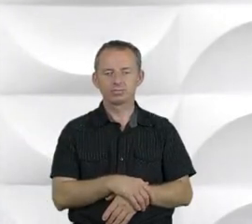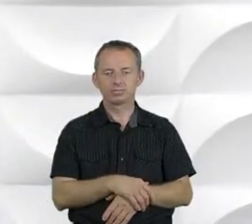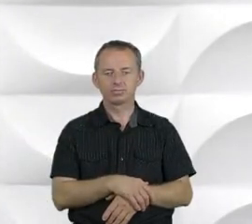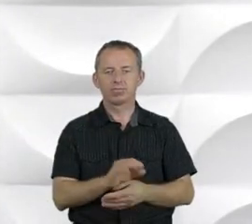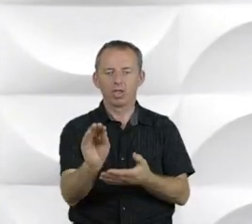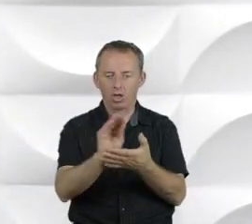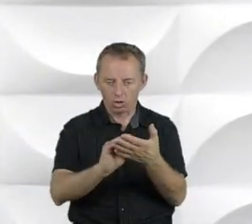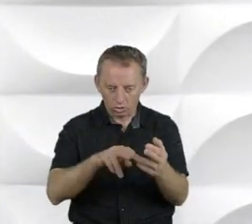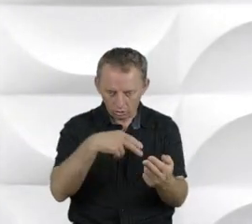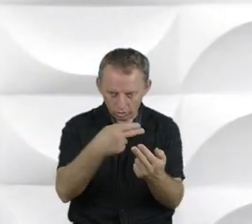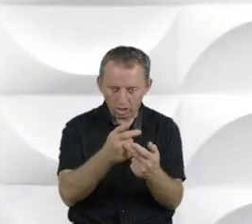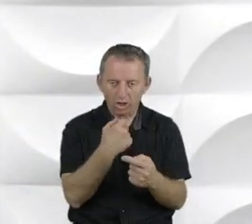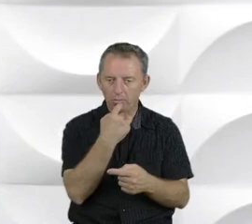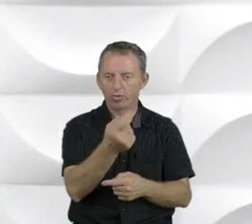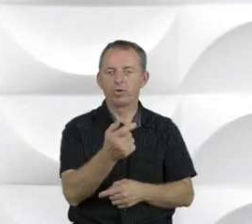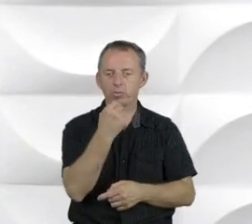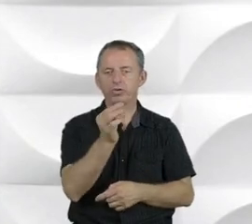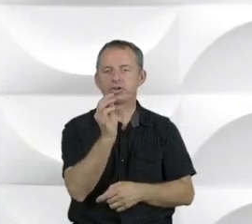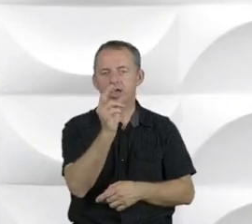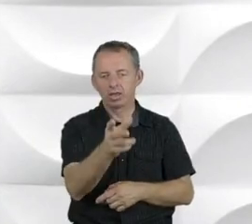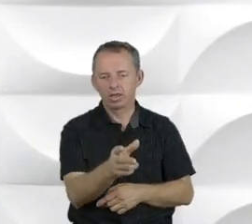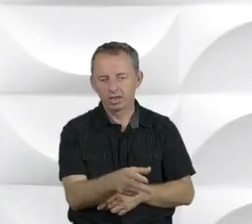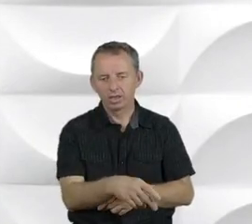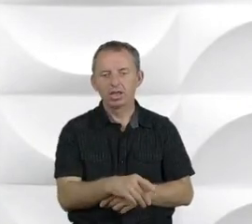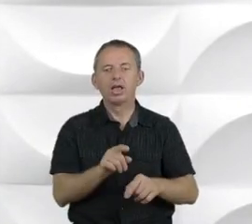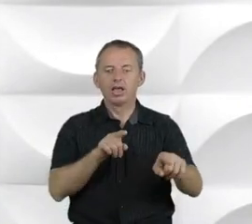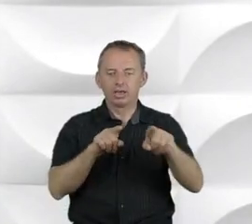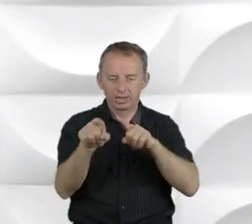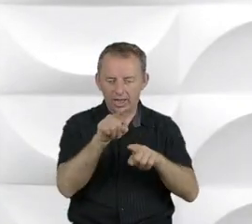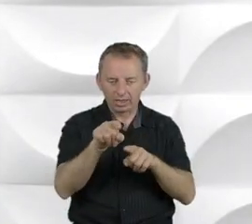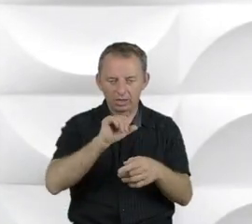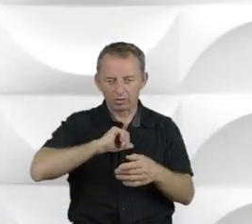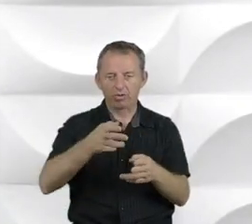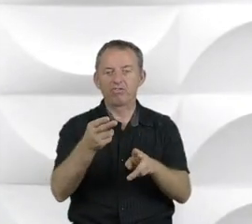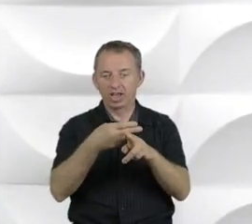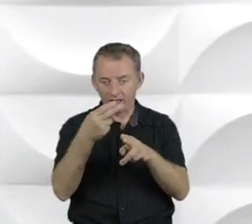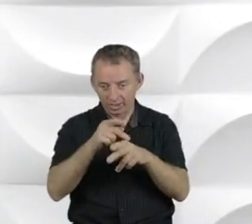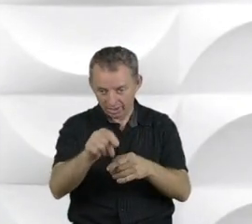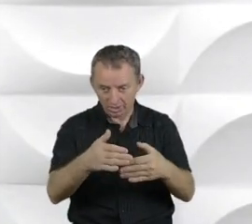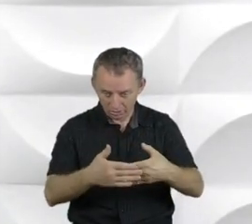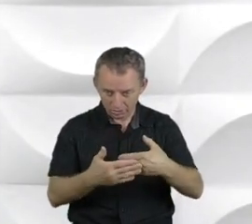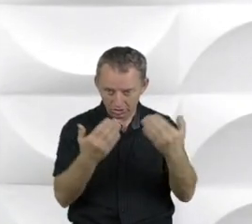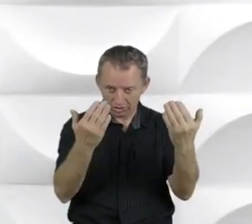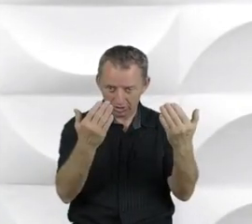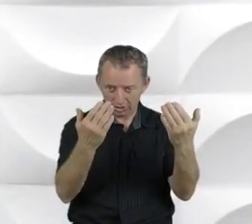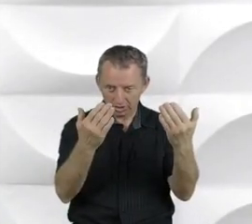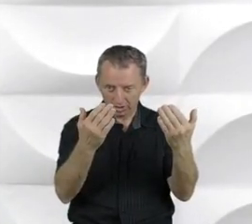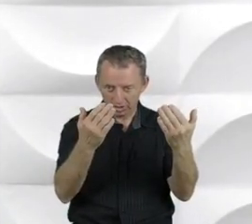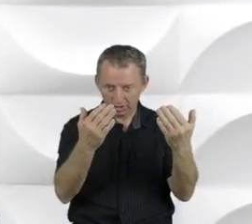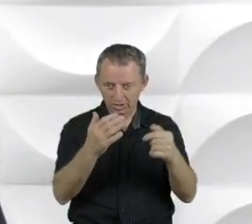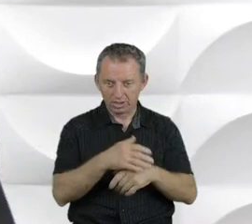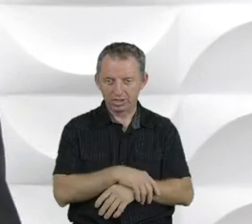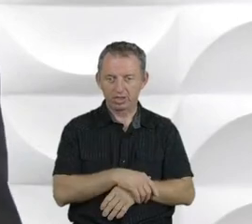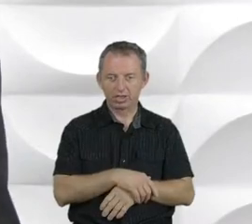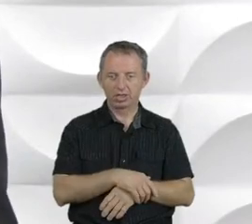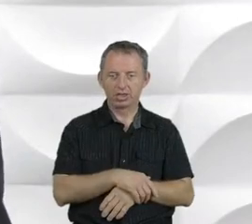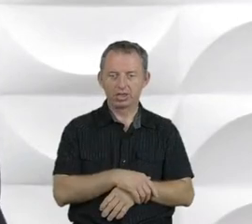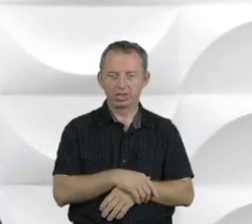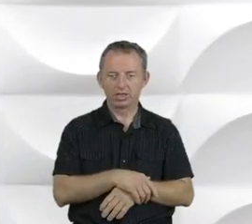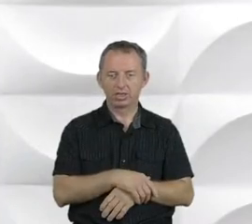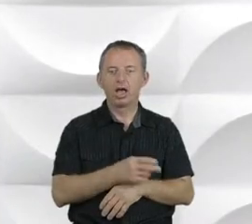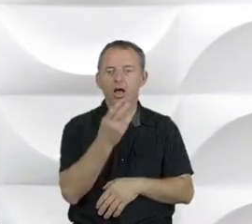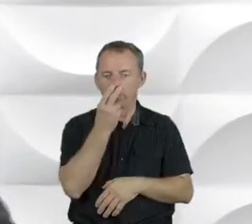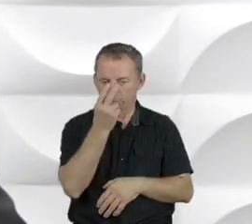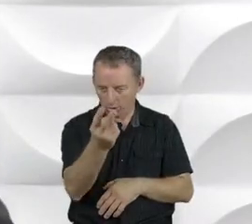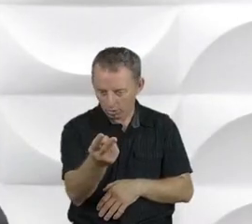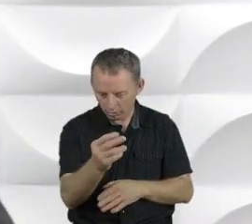Odpisałem tej osobie i powiedziałem tak, zaznacz sobie w kalendarzu ten dzień i popatrz